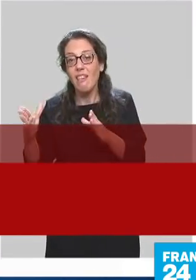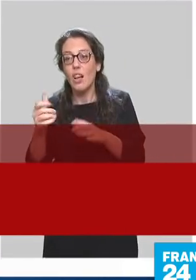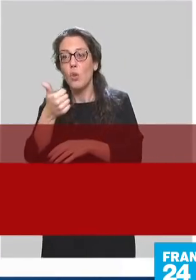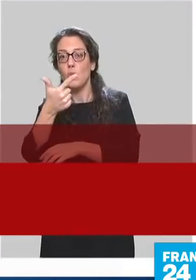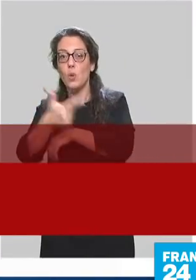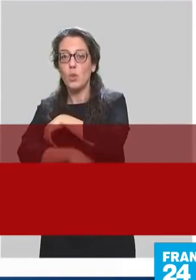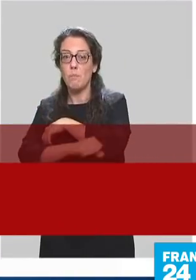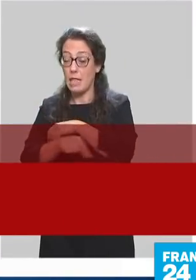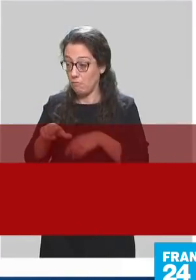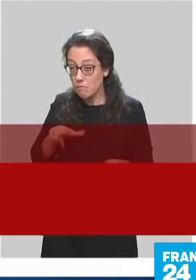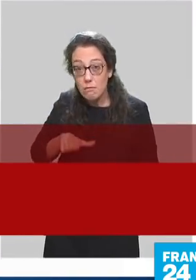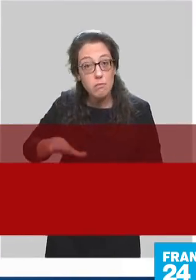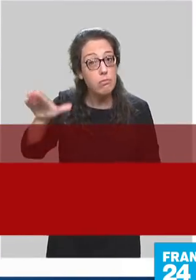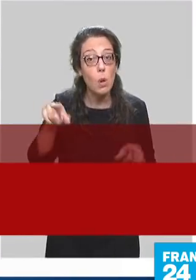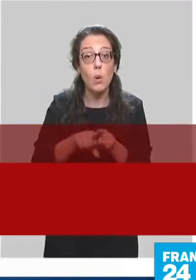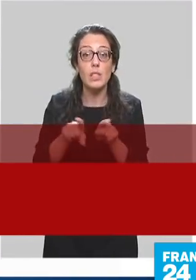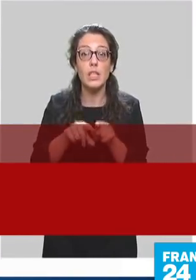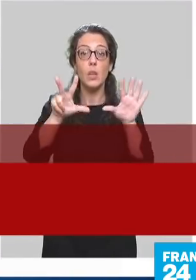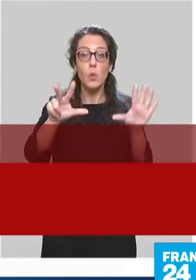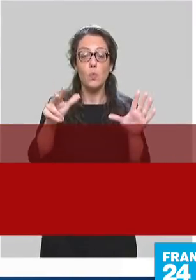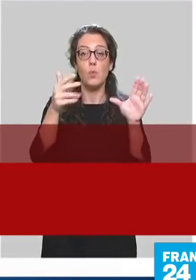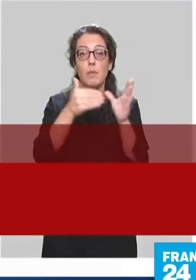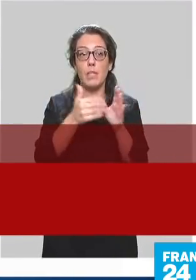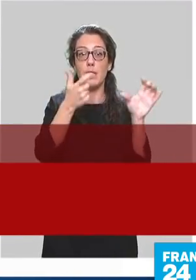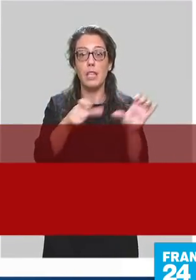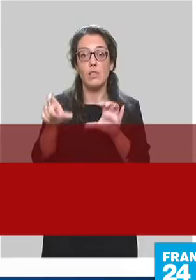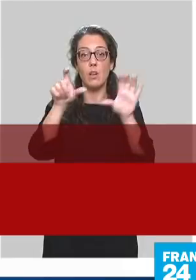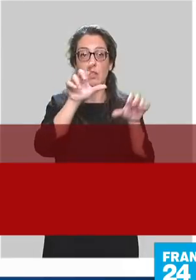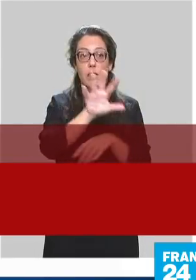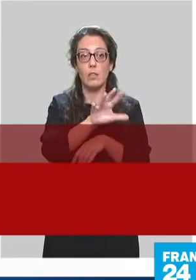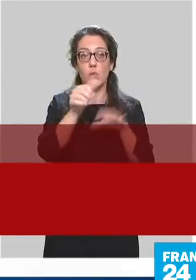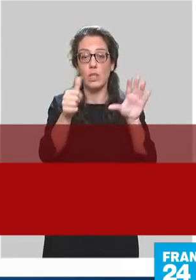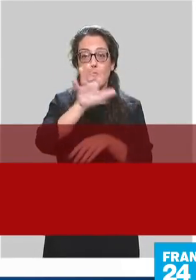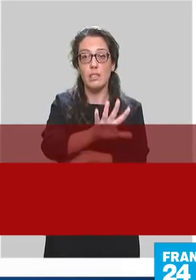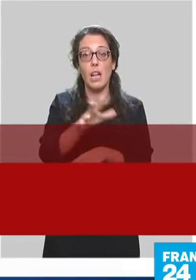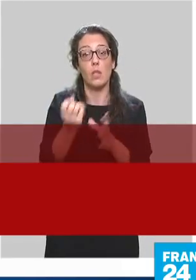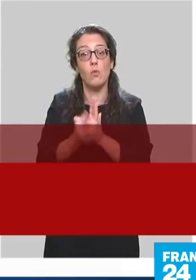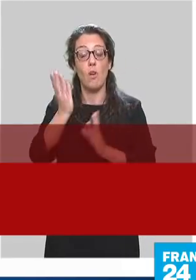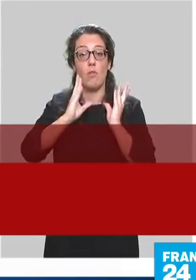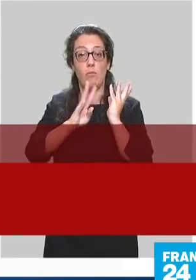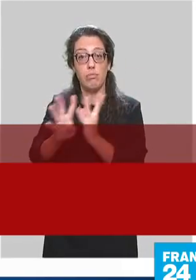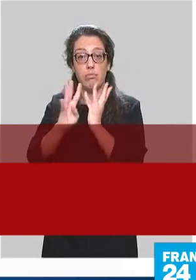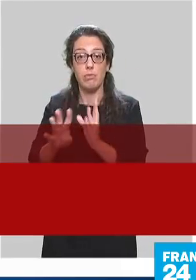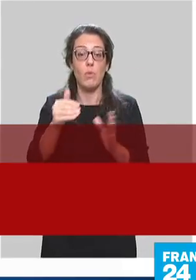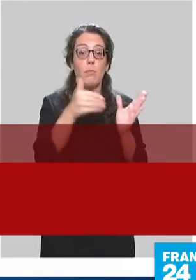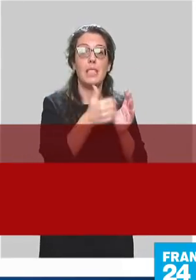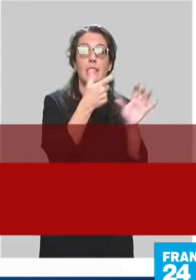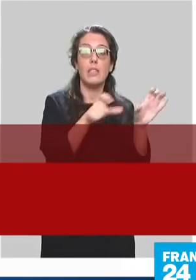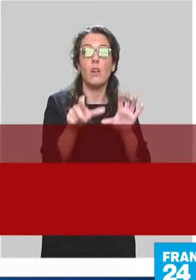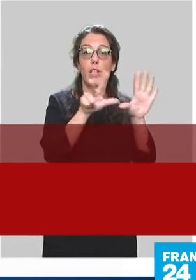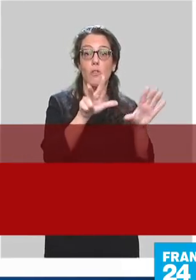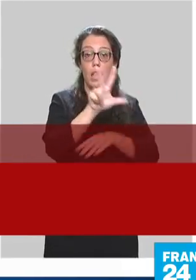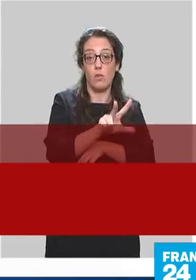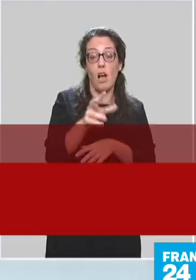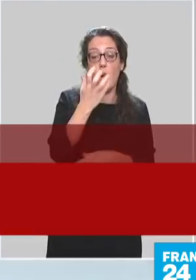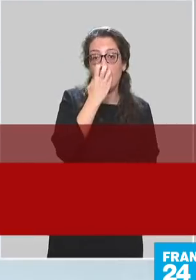national. 8 765 malades de la Covid sont hospitalisés, dont 1 483 en soins critiques. La transmission